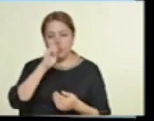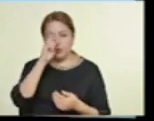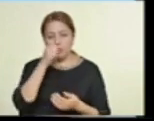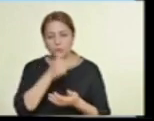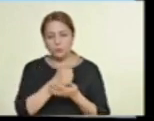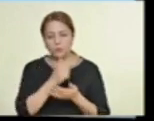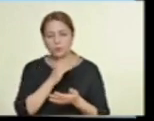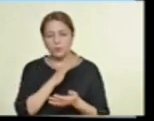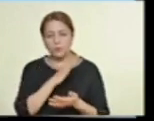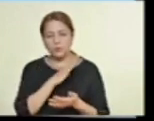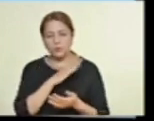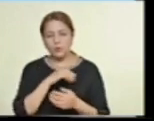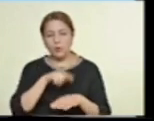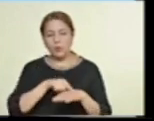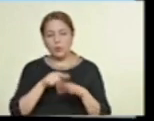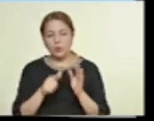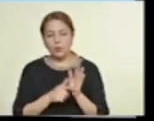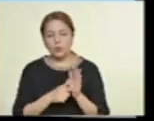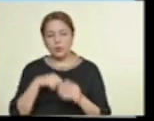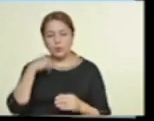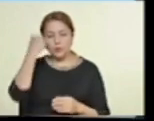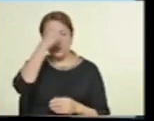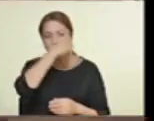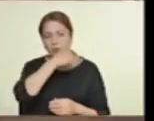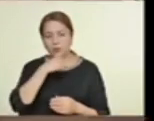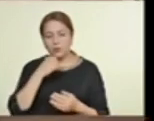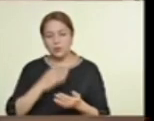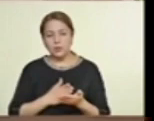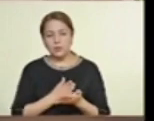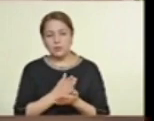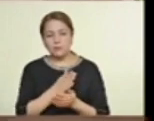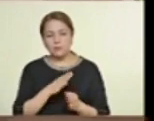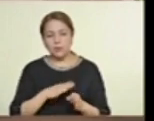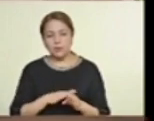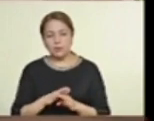hattoki 17 yil xizmat qilib, hattoki siyosiy